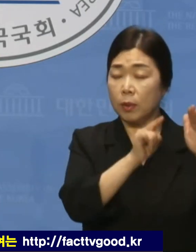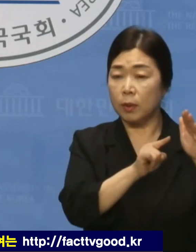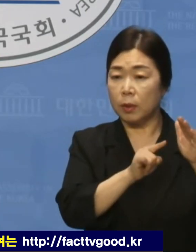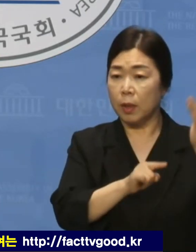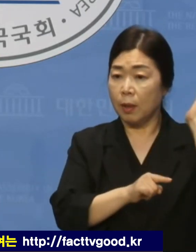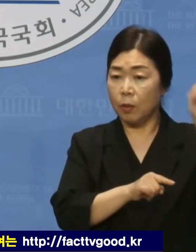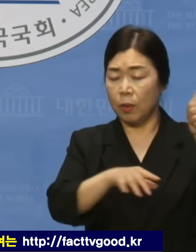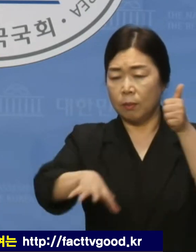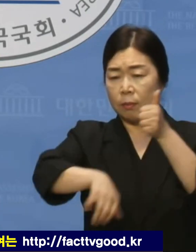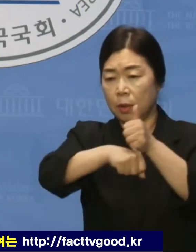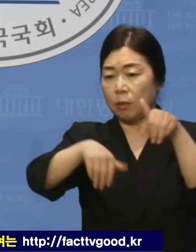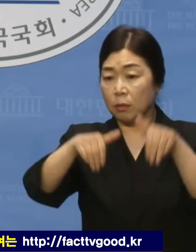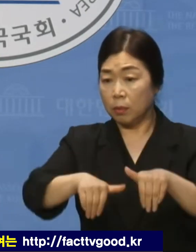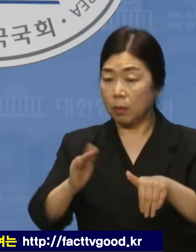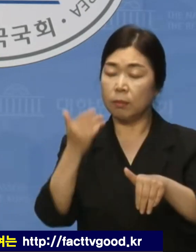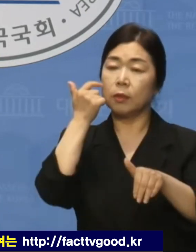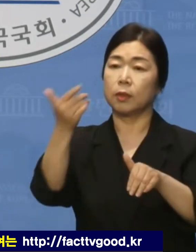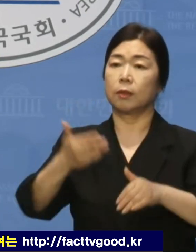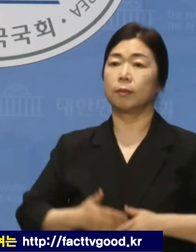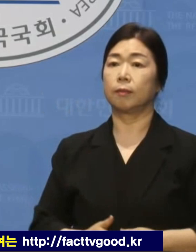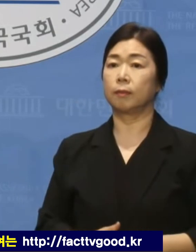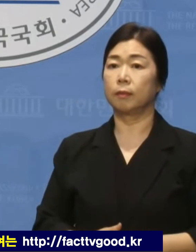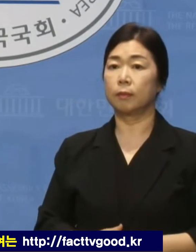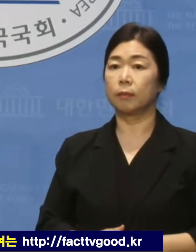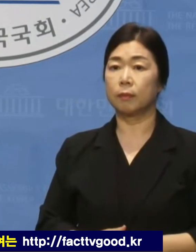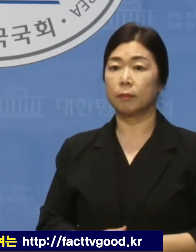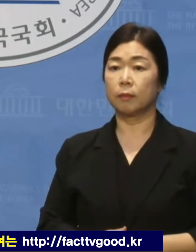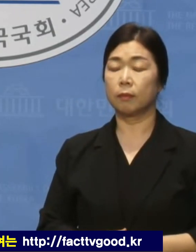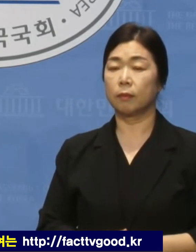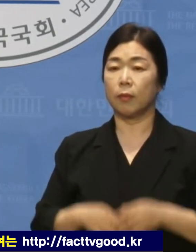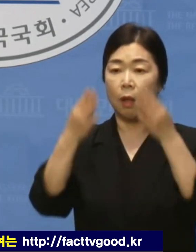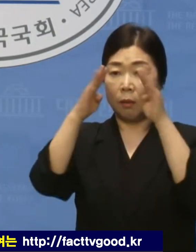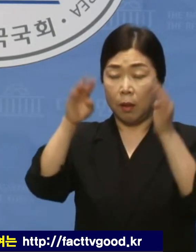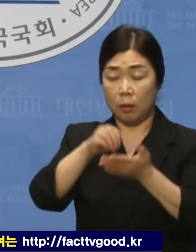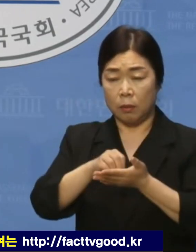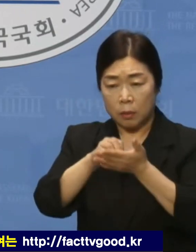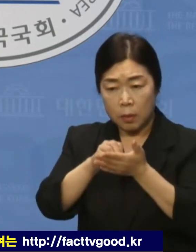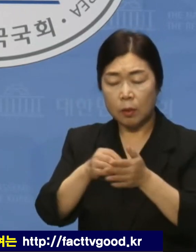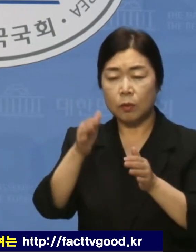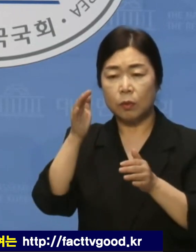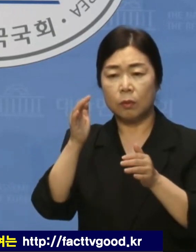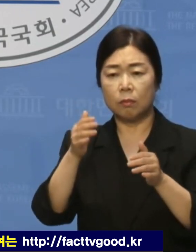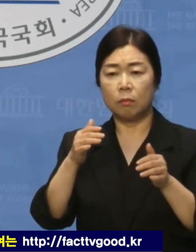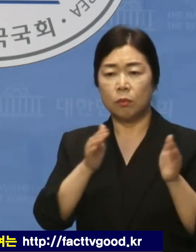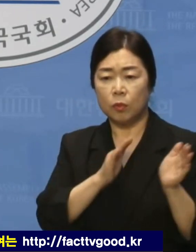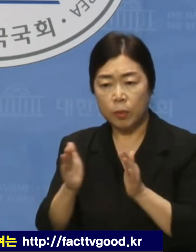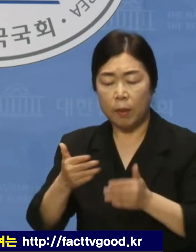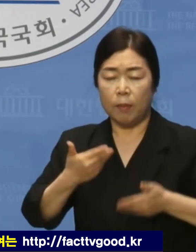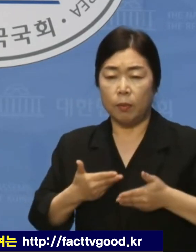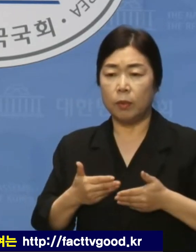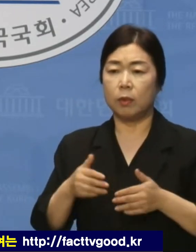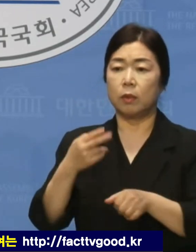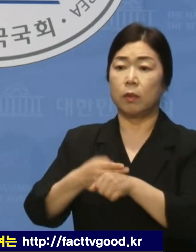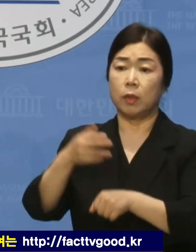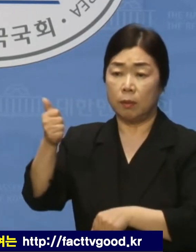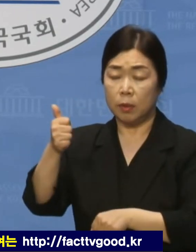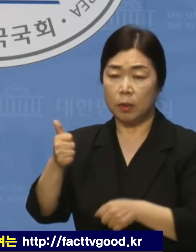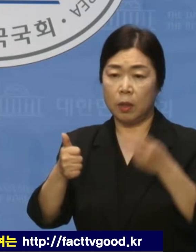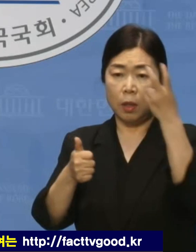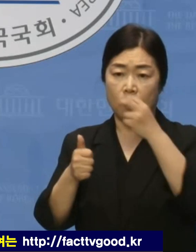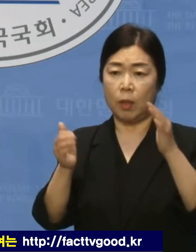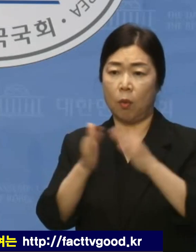직할 사정부대입니까? 수능 준비에 바쁜 선생님들이 감사원